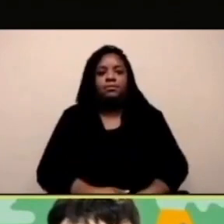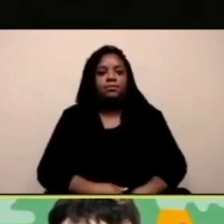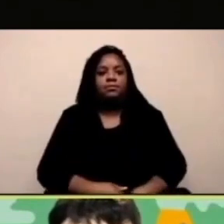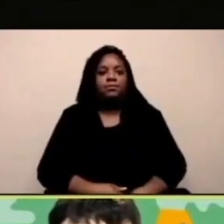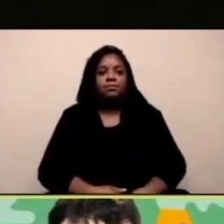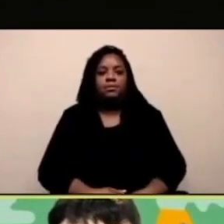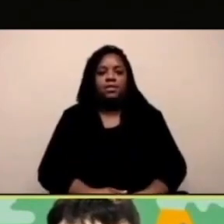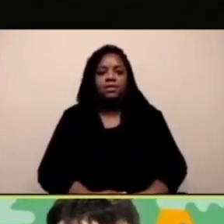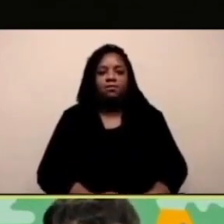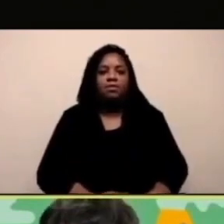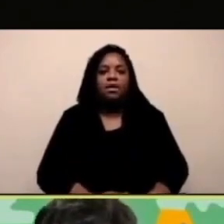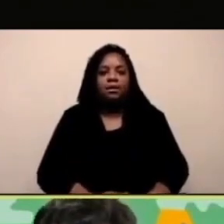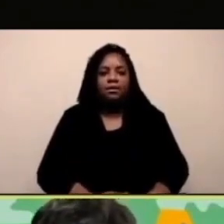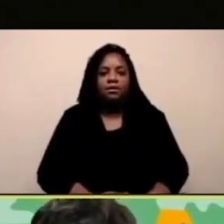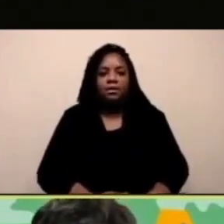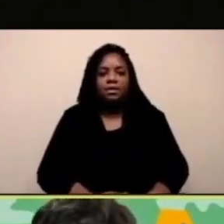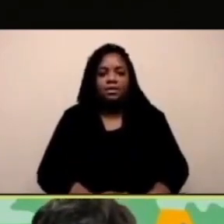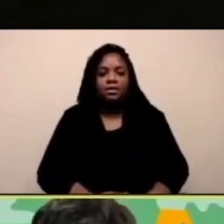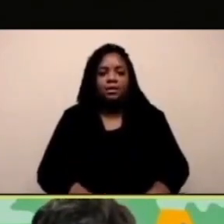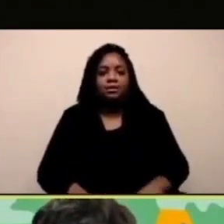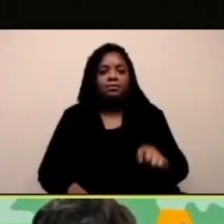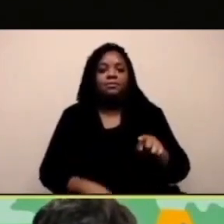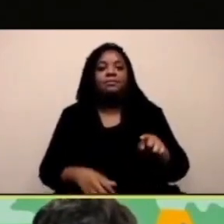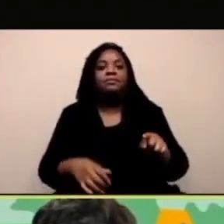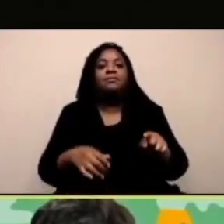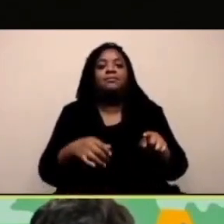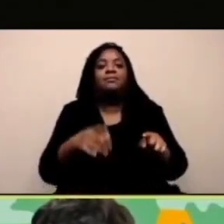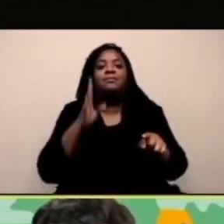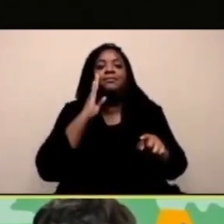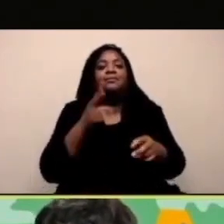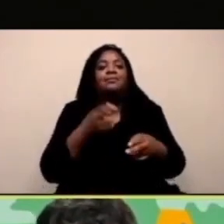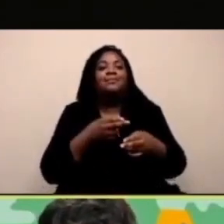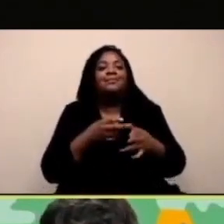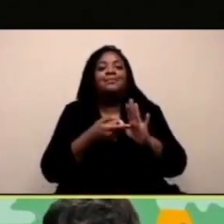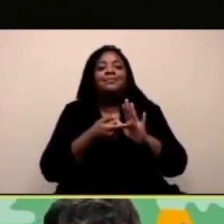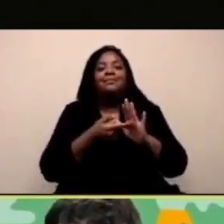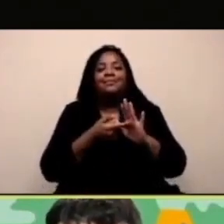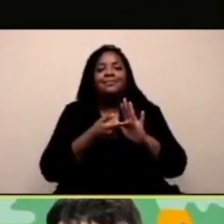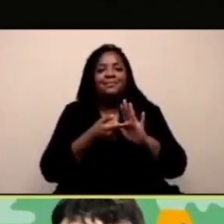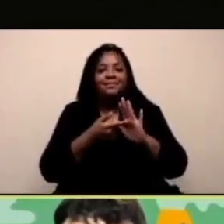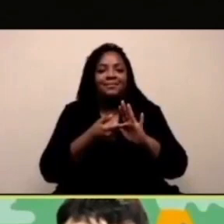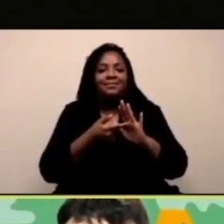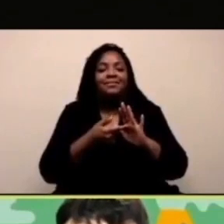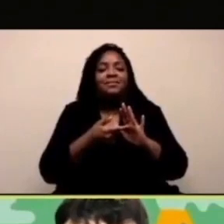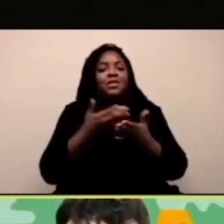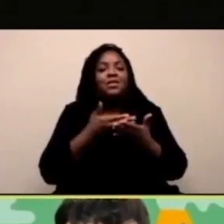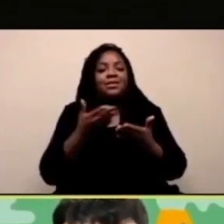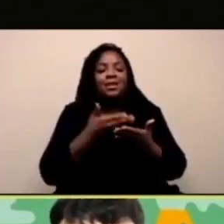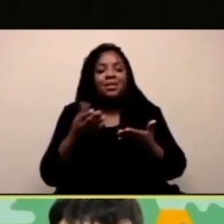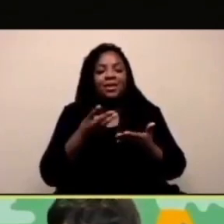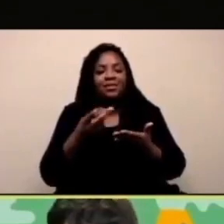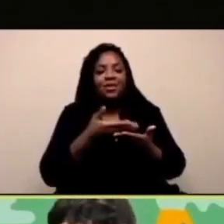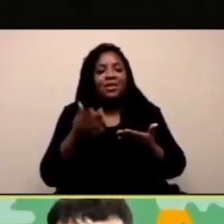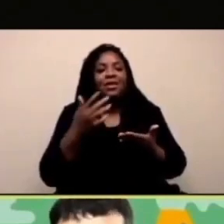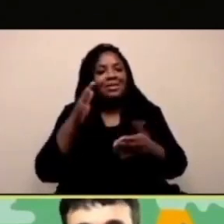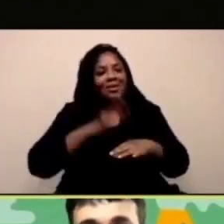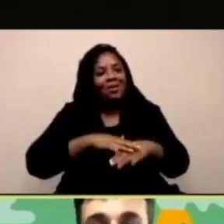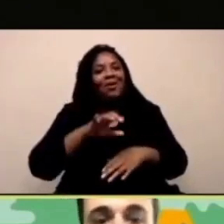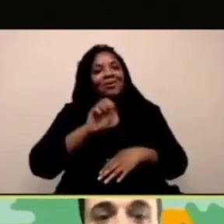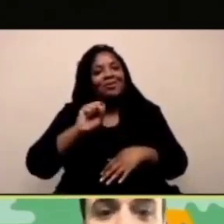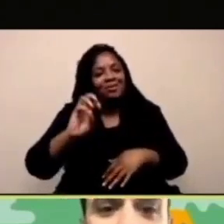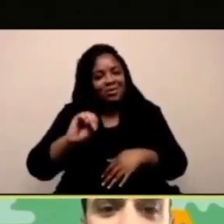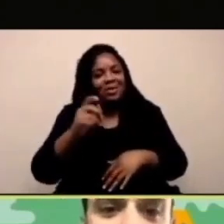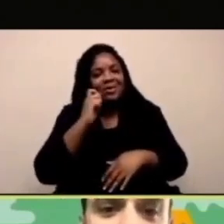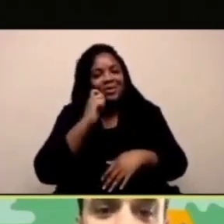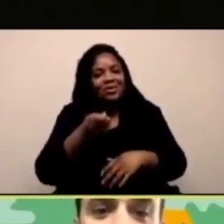使うってことができますそれぞれのアクターはあとさらわる部分によってやっと機能が違ってきますこちらの